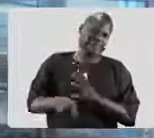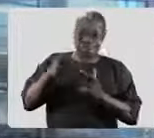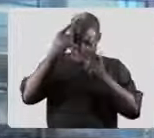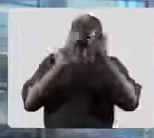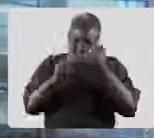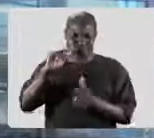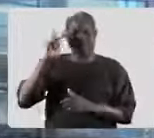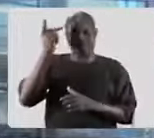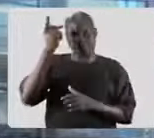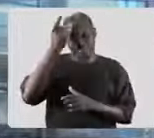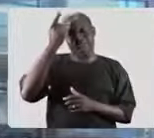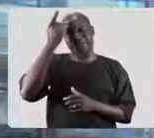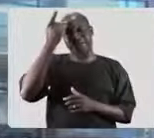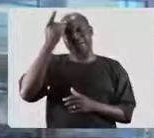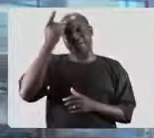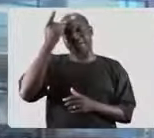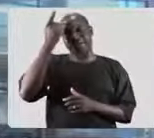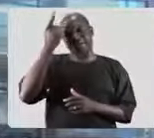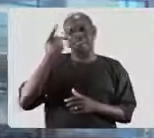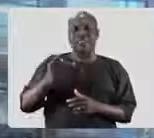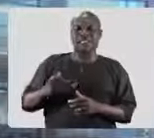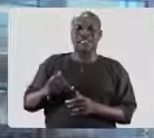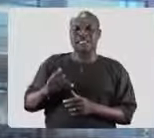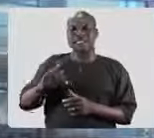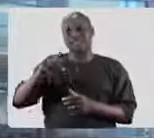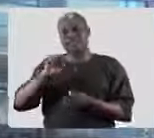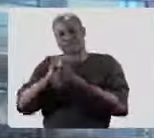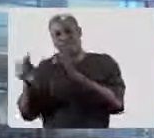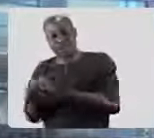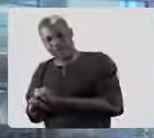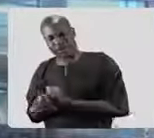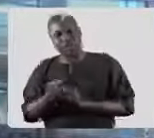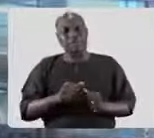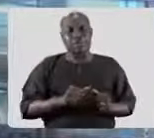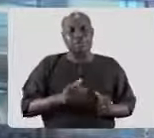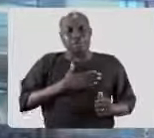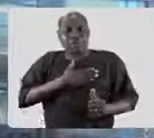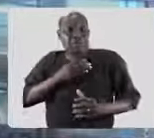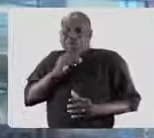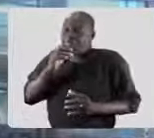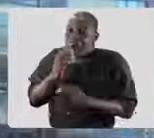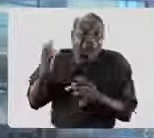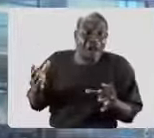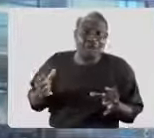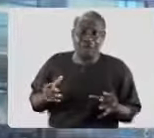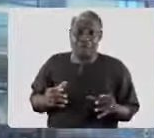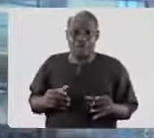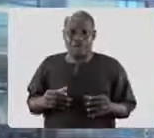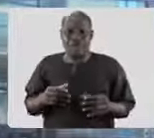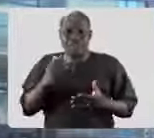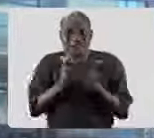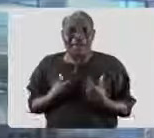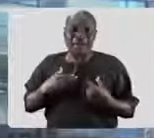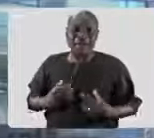de politics no ene ye mode ene we na eba be hwane nan ene ade do I care we are talking about